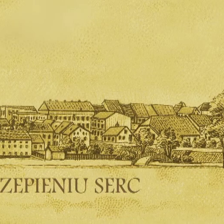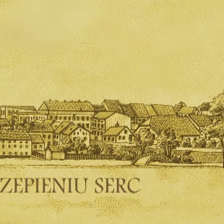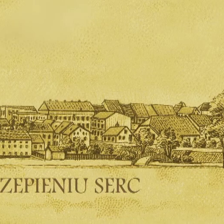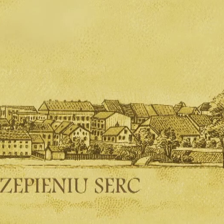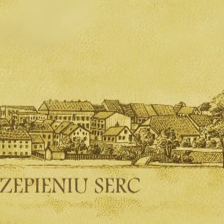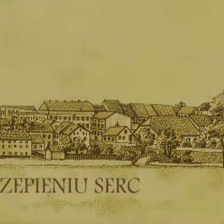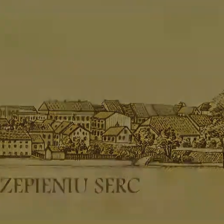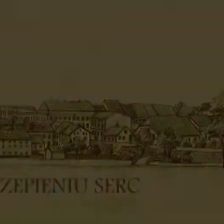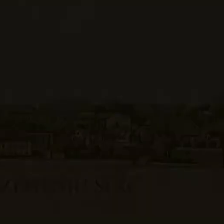Wielkie prawa zastrzeżone.